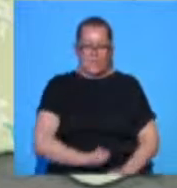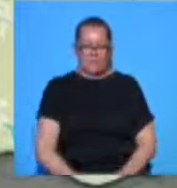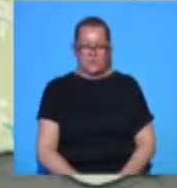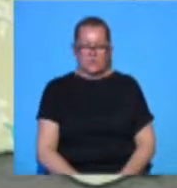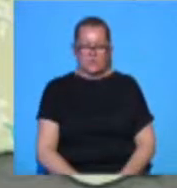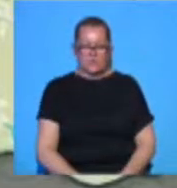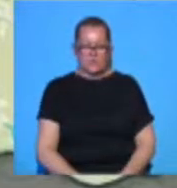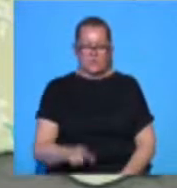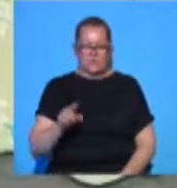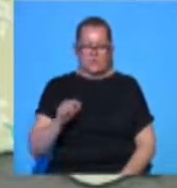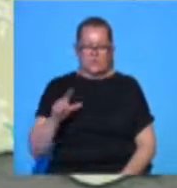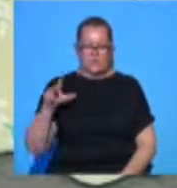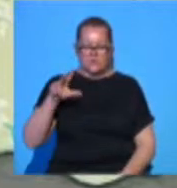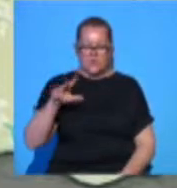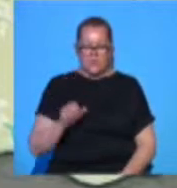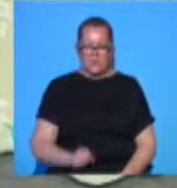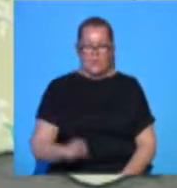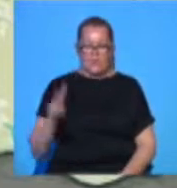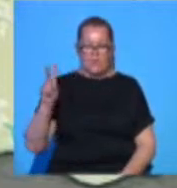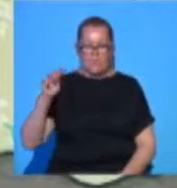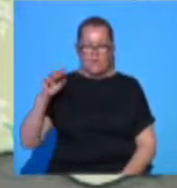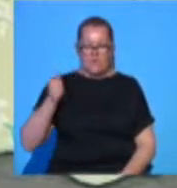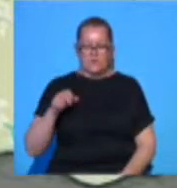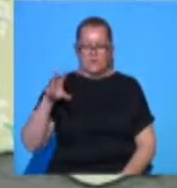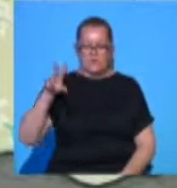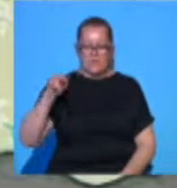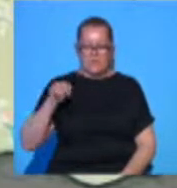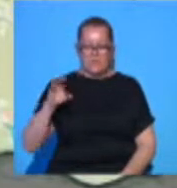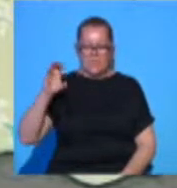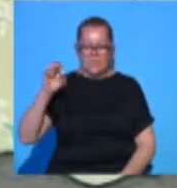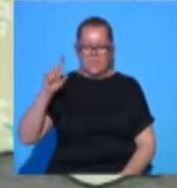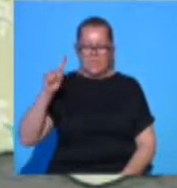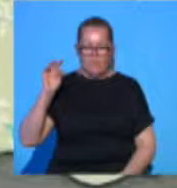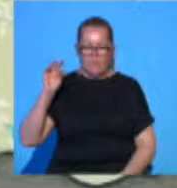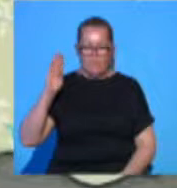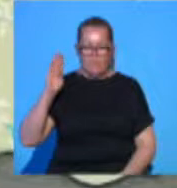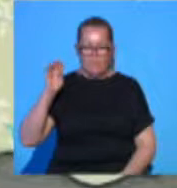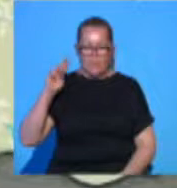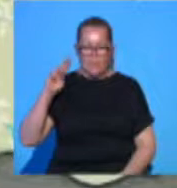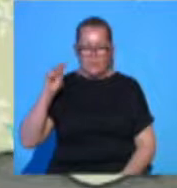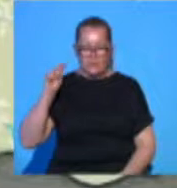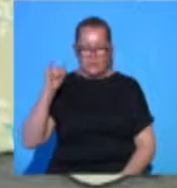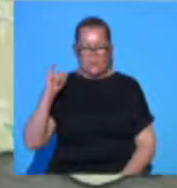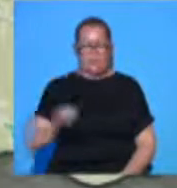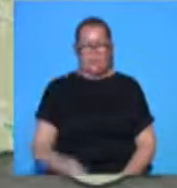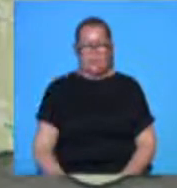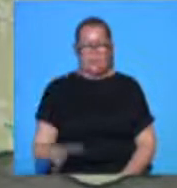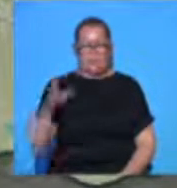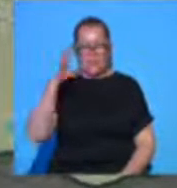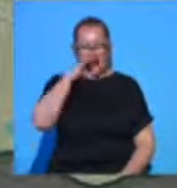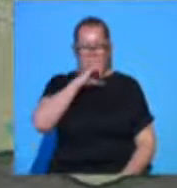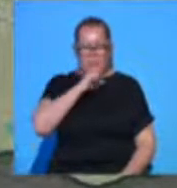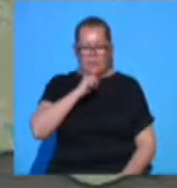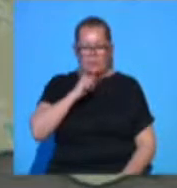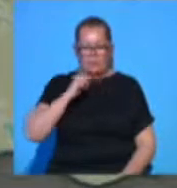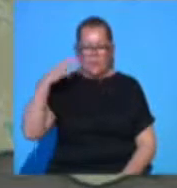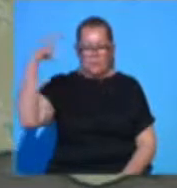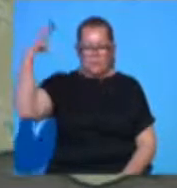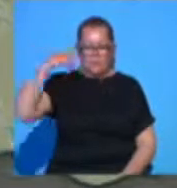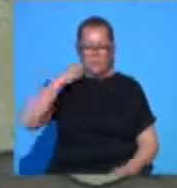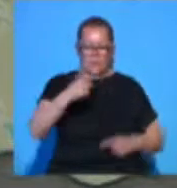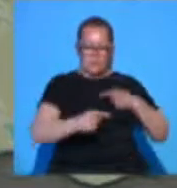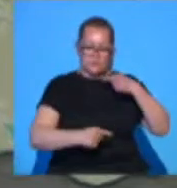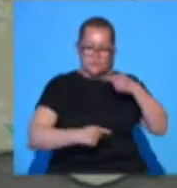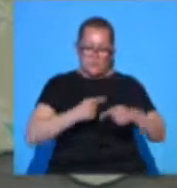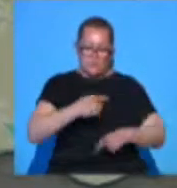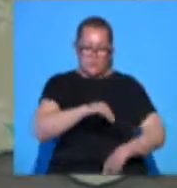valori cuprinse între 23 de grade la Voineasa și 30 de grade la Calafat și Băilești. La noapte cerul va fi variabil,